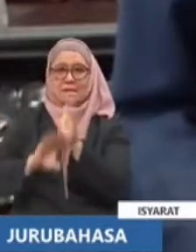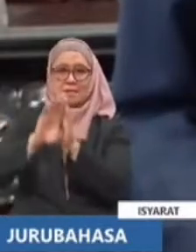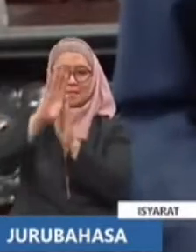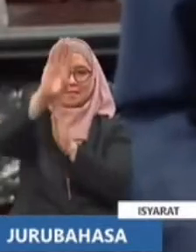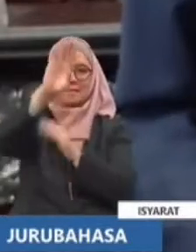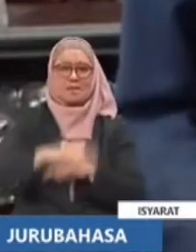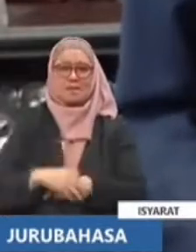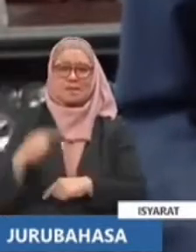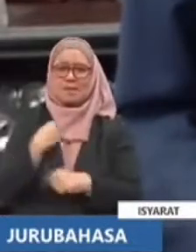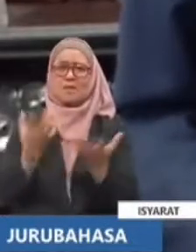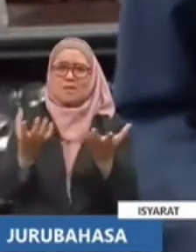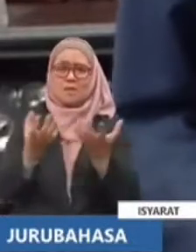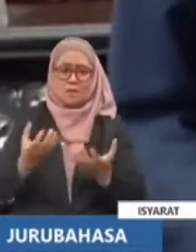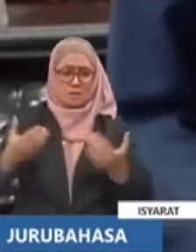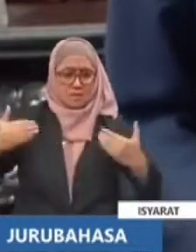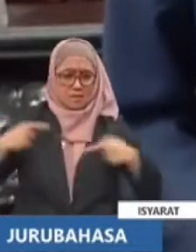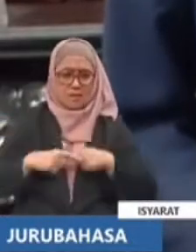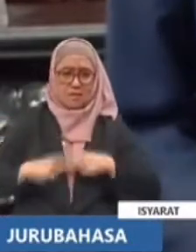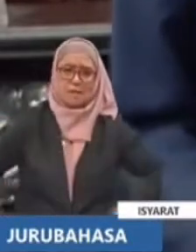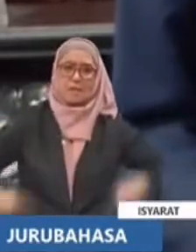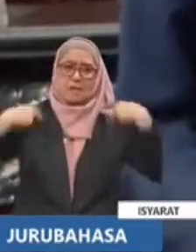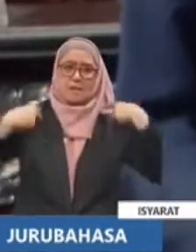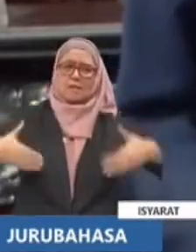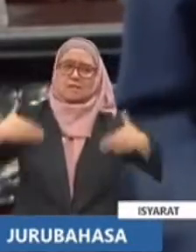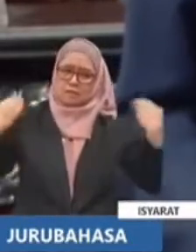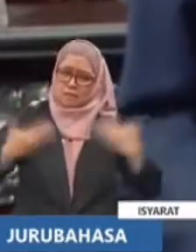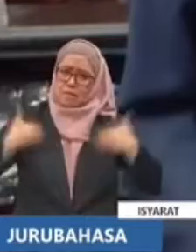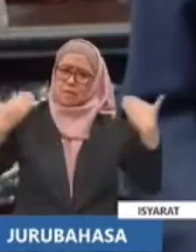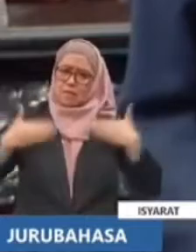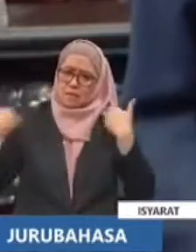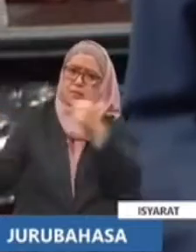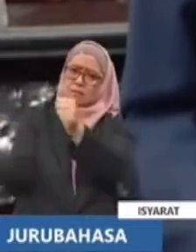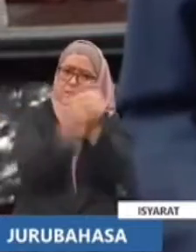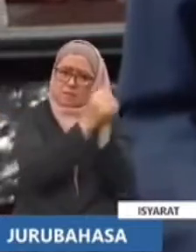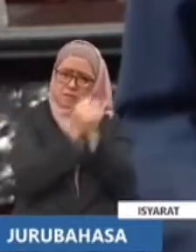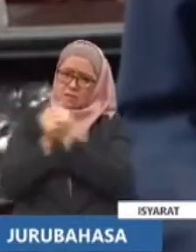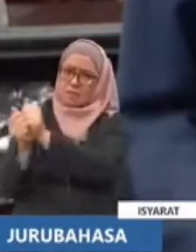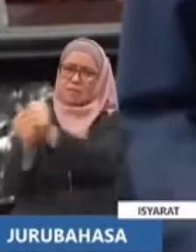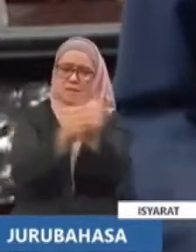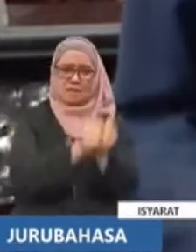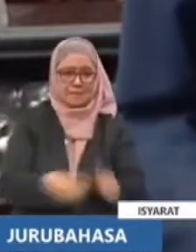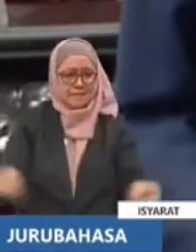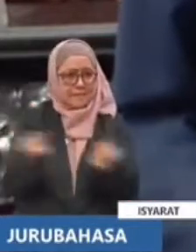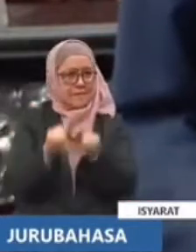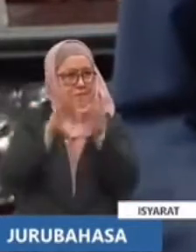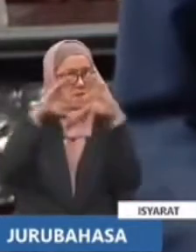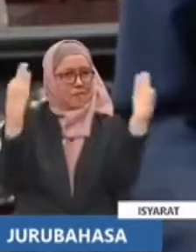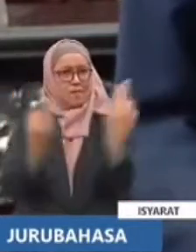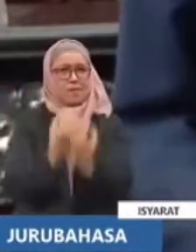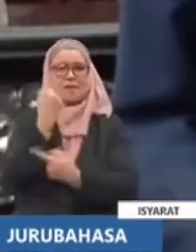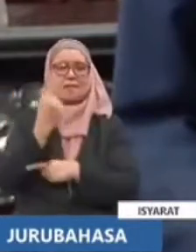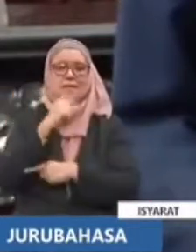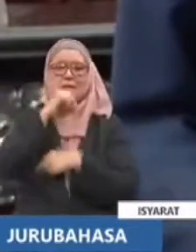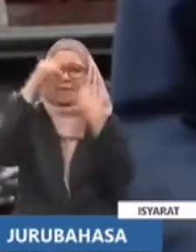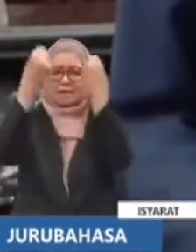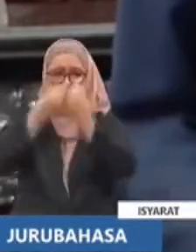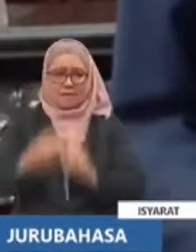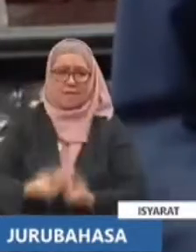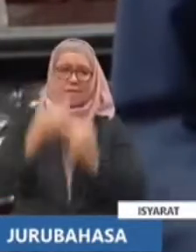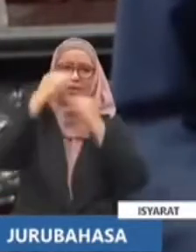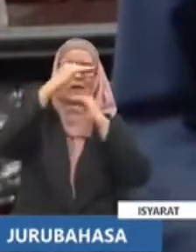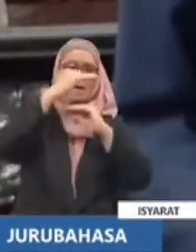Ayo kita mau hidup bahagia bersama-sama sebagai satu keluarga tanpa mengira tahap